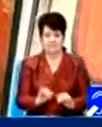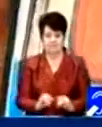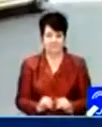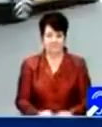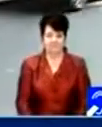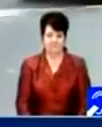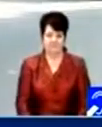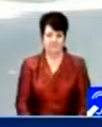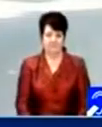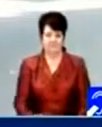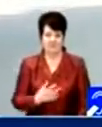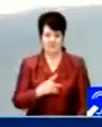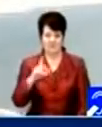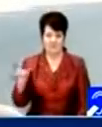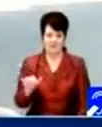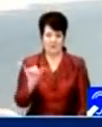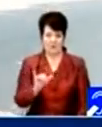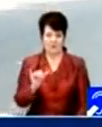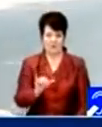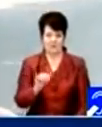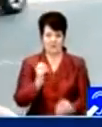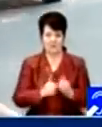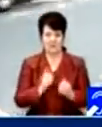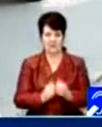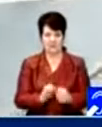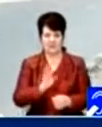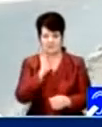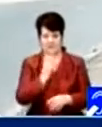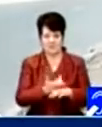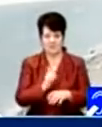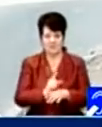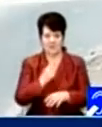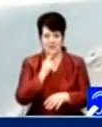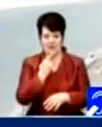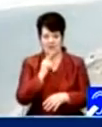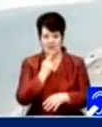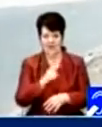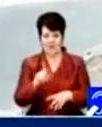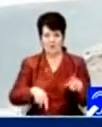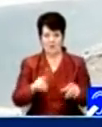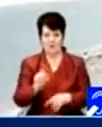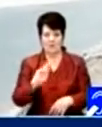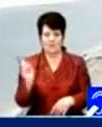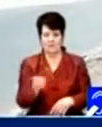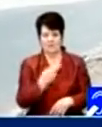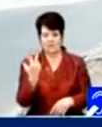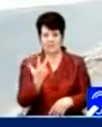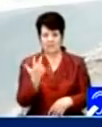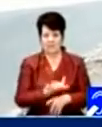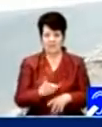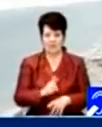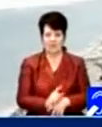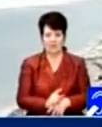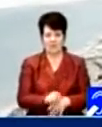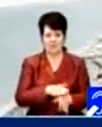public? Eu plec la universitate în fiecare dimineață, se circulă foarte greu. Uneori troleibuzul 3 e foarte plin, trebuie să